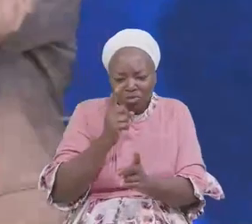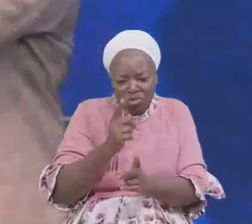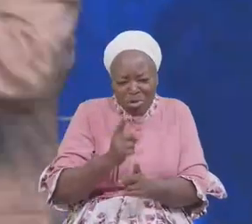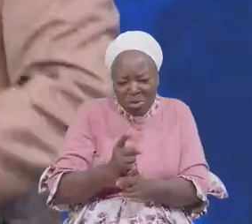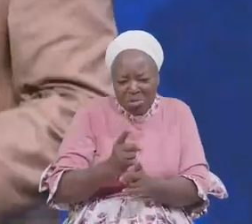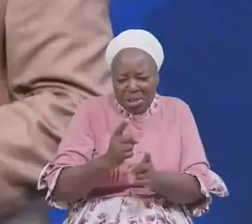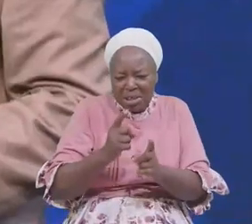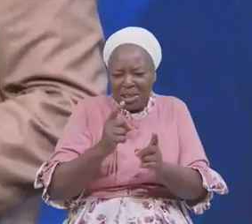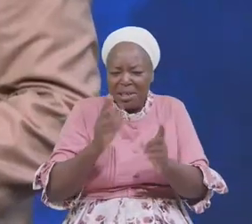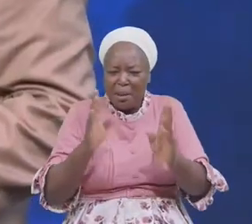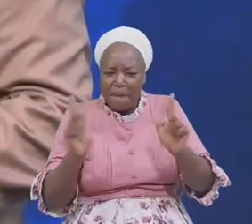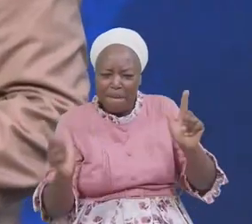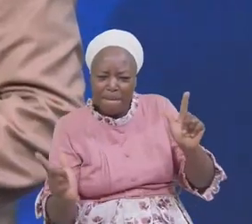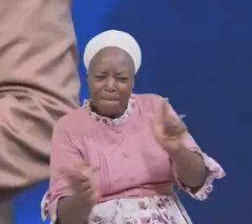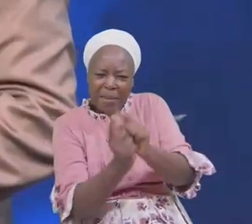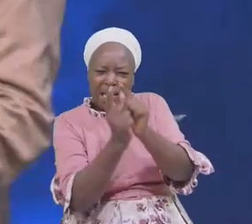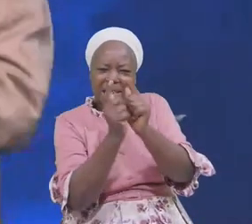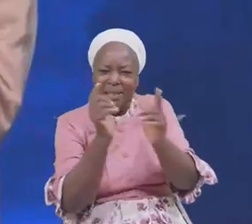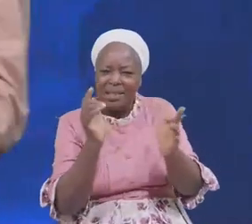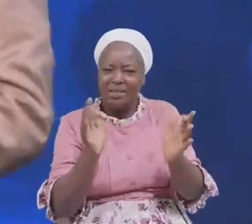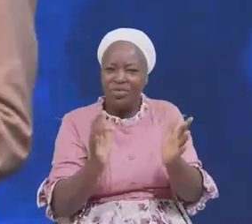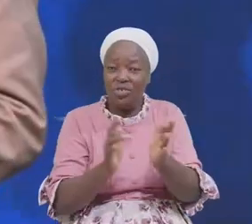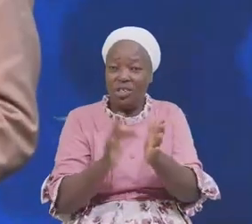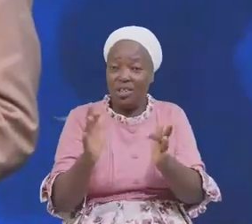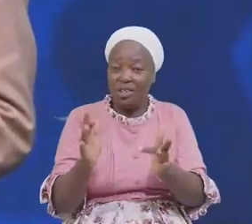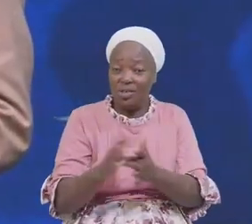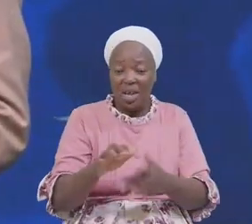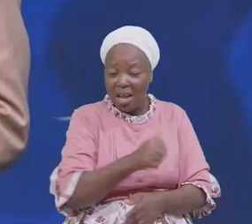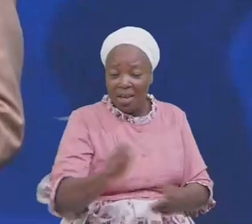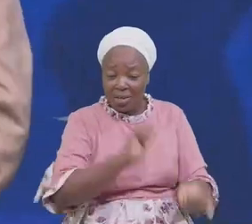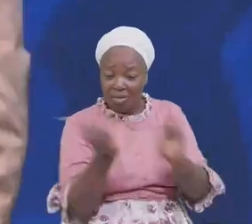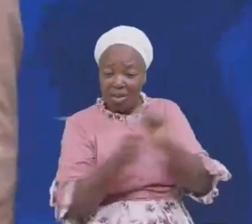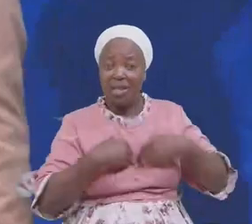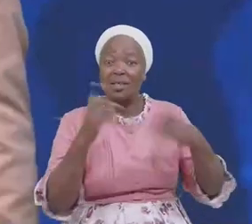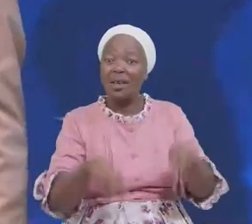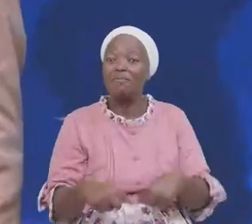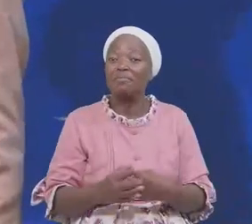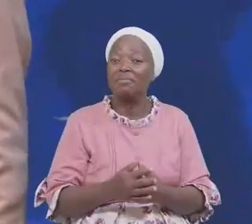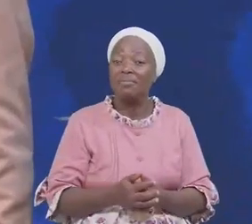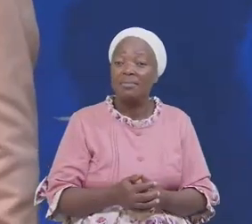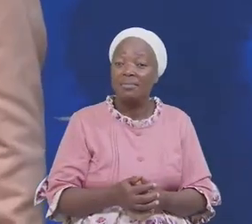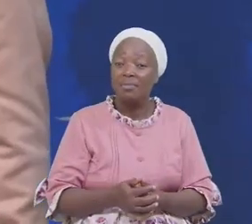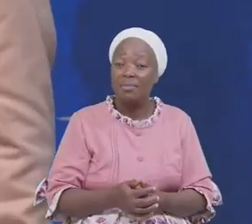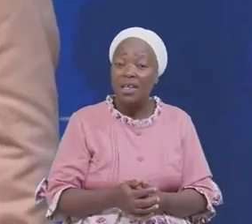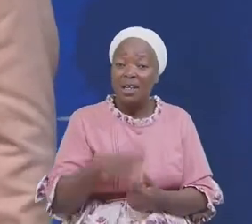Il a simplement rencontré Jésus. Un changement a eu lieu.